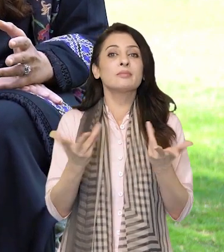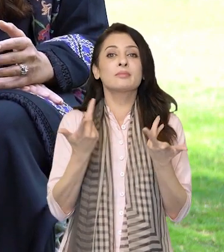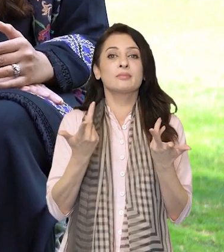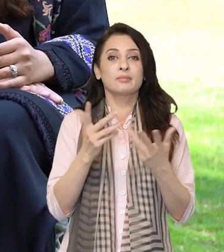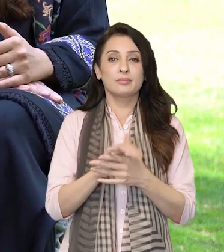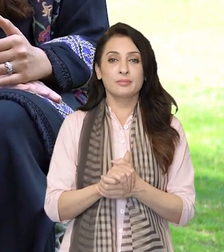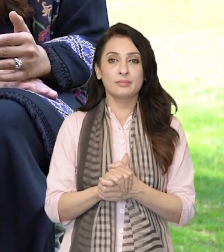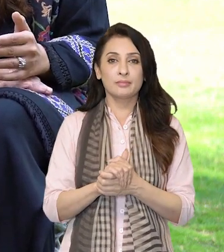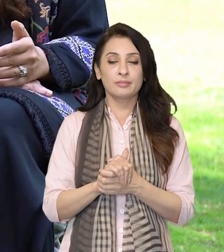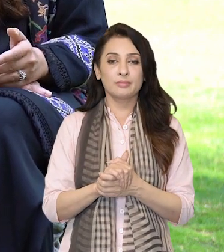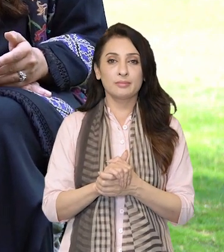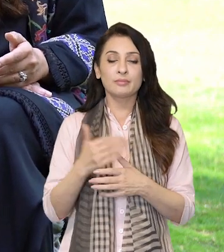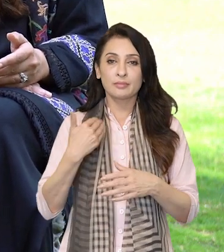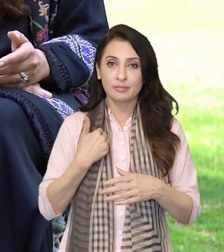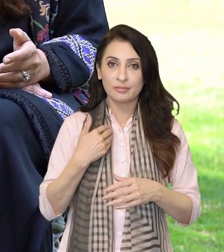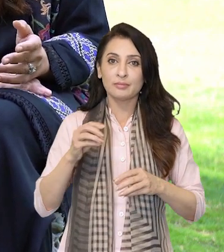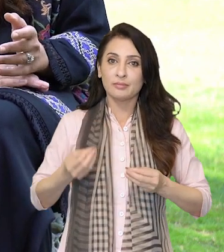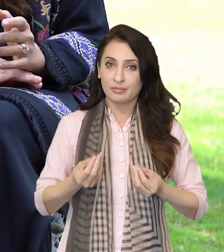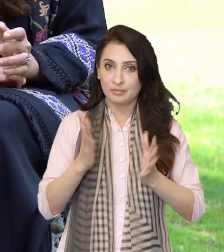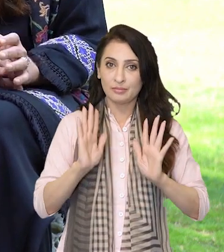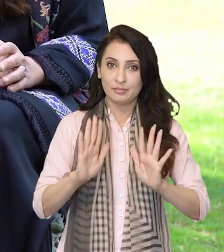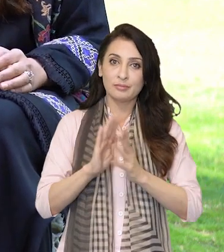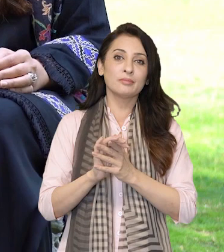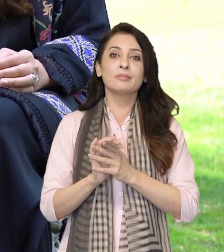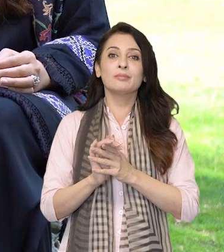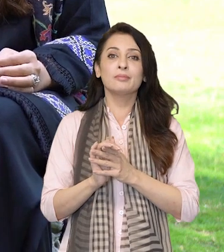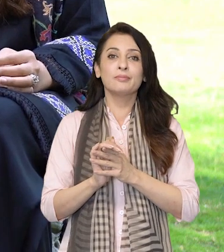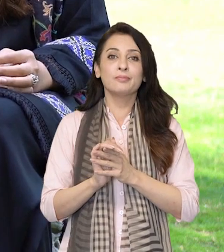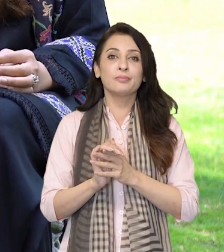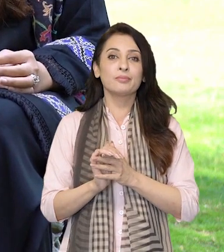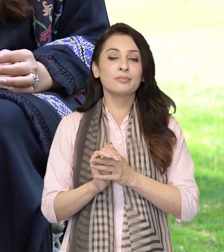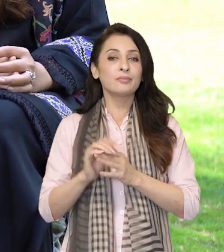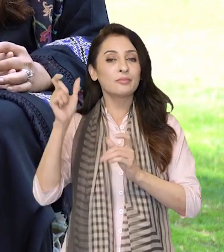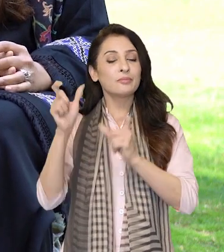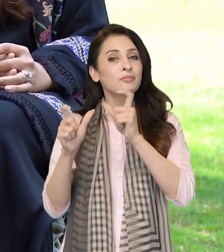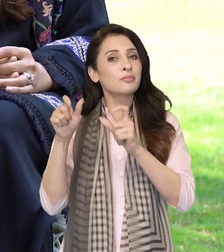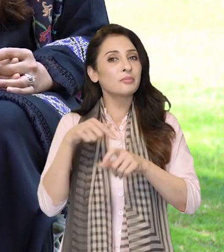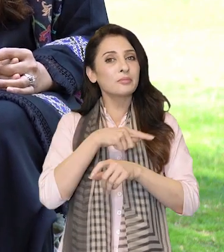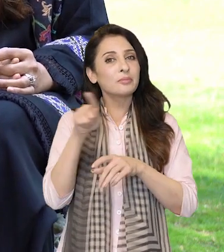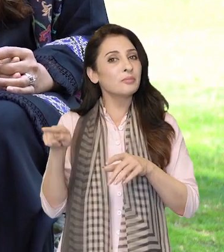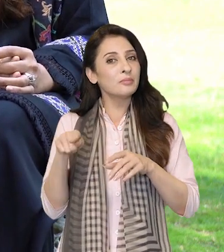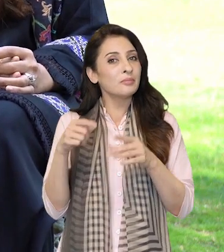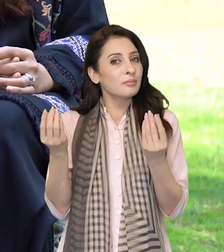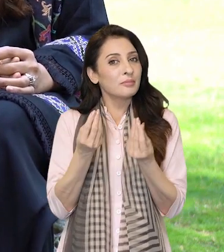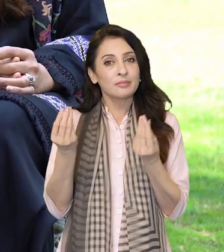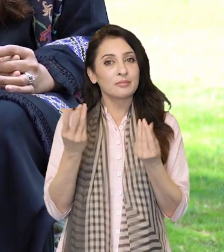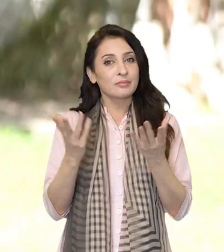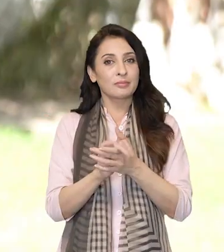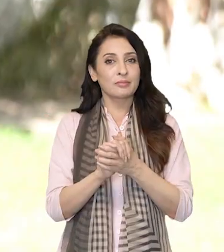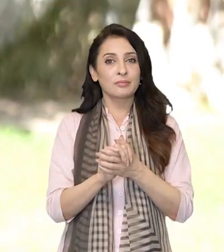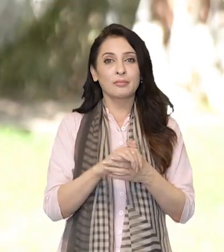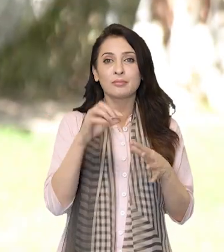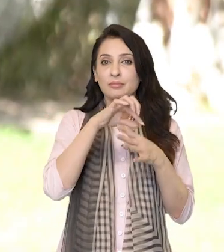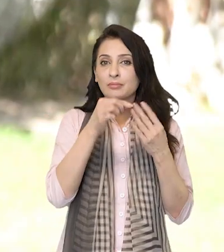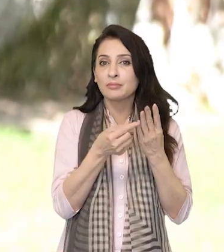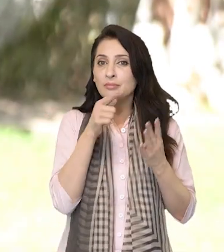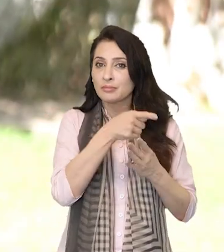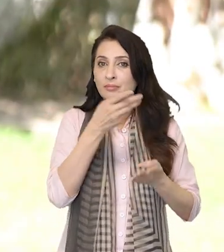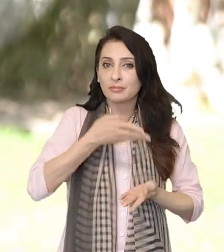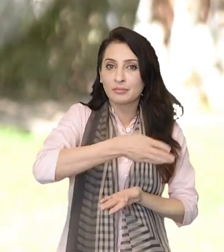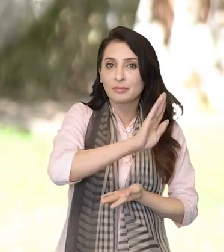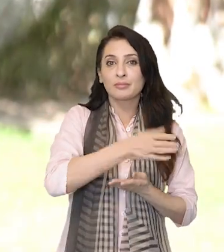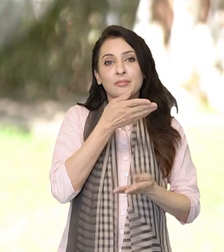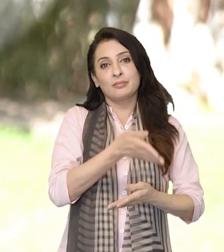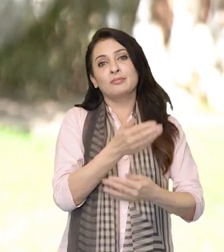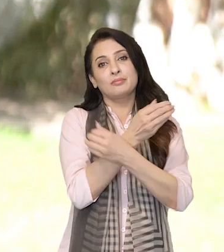सिर्फ ये नहीं पता था कि हम शुरू कैसे करें। तो ये जब हमने प्लेटफॉर्म शुरू किया है, आई थिंक हमने लोगों के लिए काफ़ी आसान कर दिया है